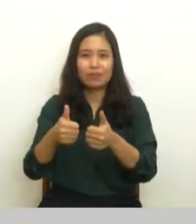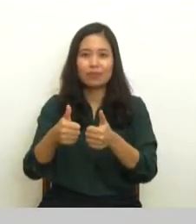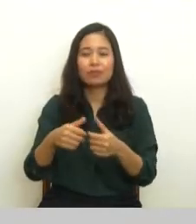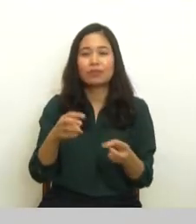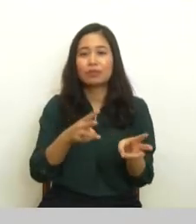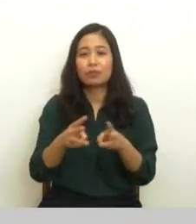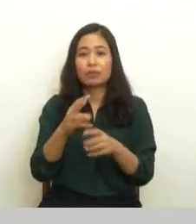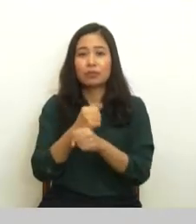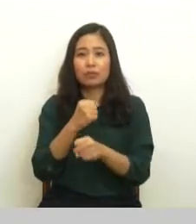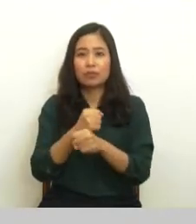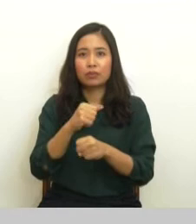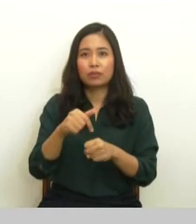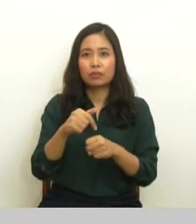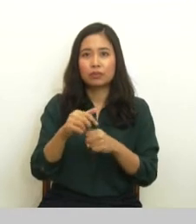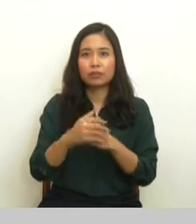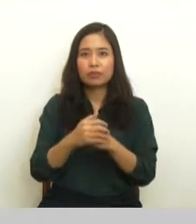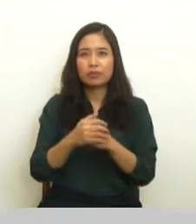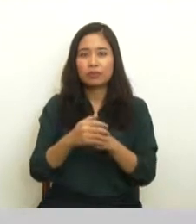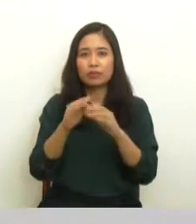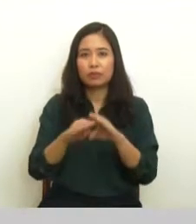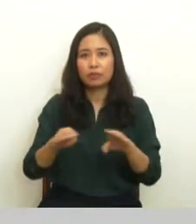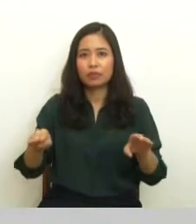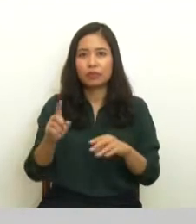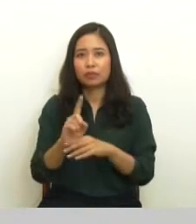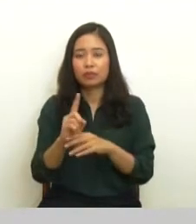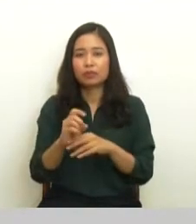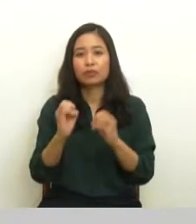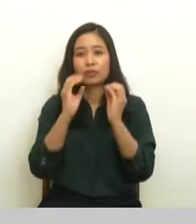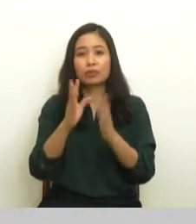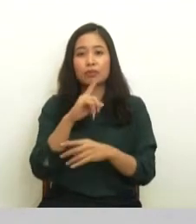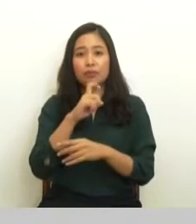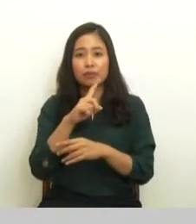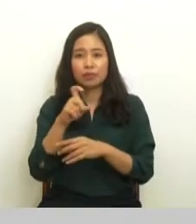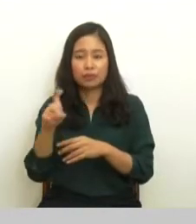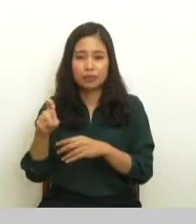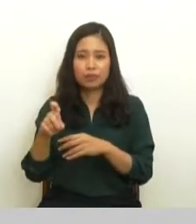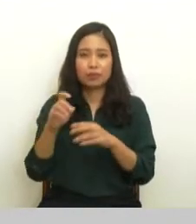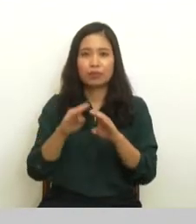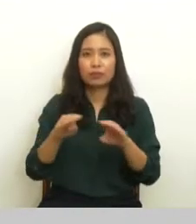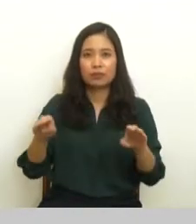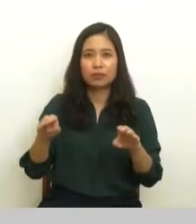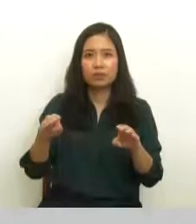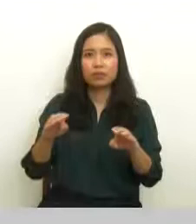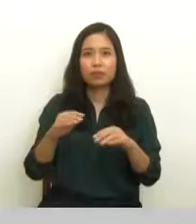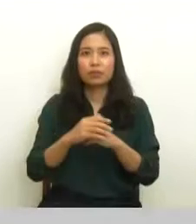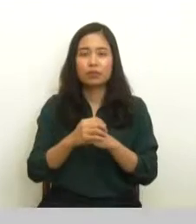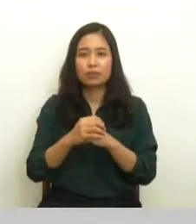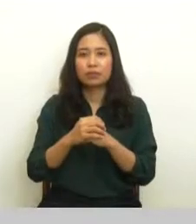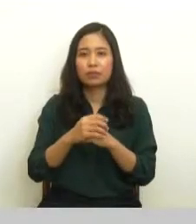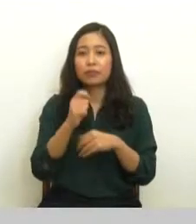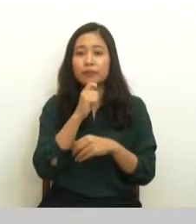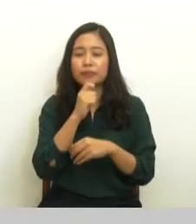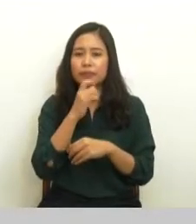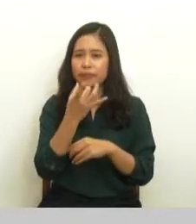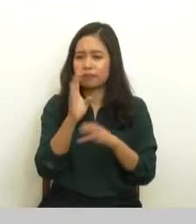งานของผลงานฝามจิงหรดตัวๆเริ่มจากเดกๆเกิดคามสงสัยและมคำถามว่าอาหารแบบ